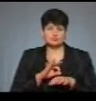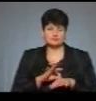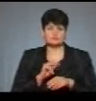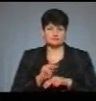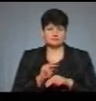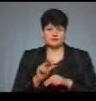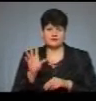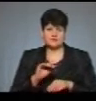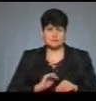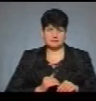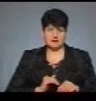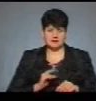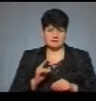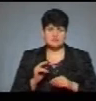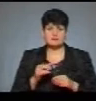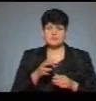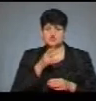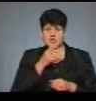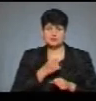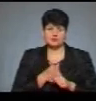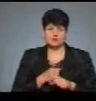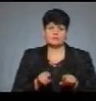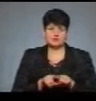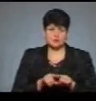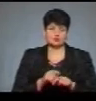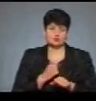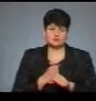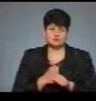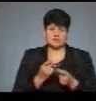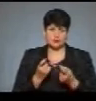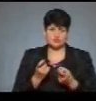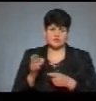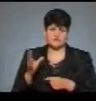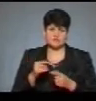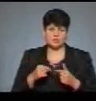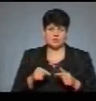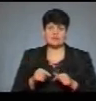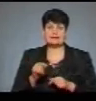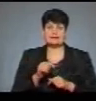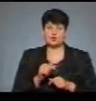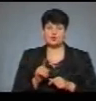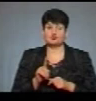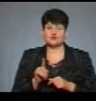всіх підприємців. Під час роботи ми також залучаємо всі органи для того, щоб